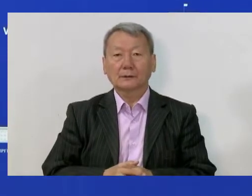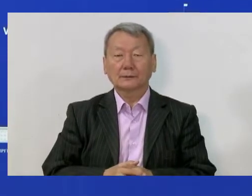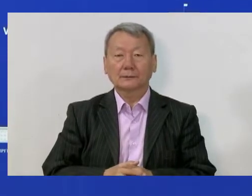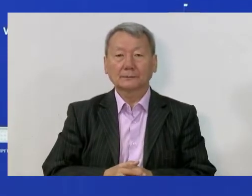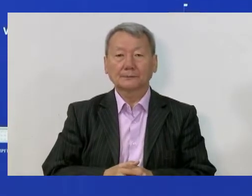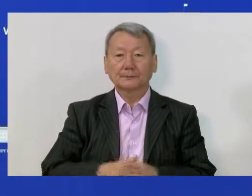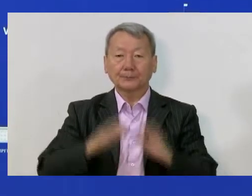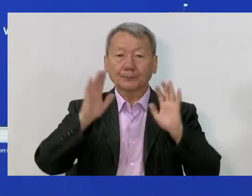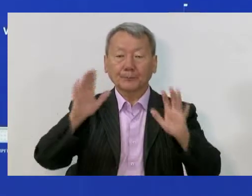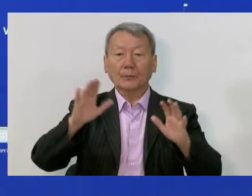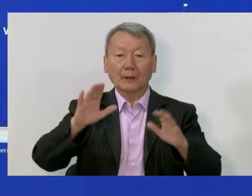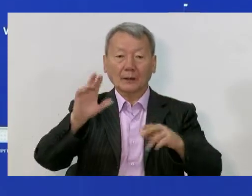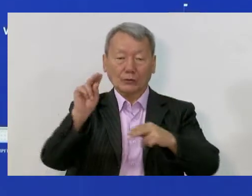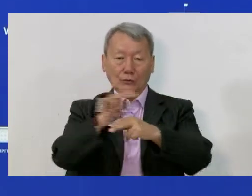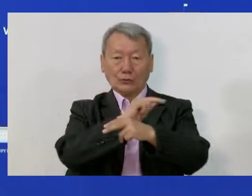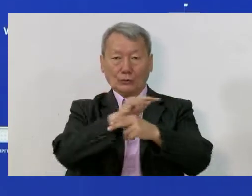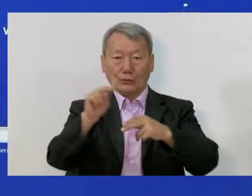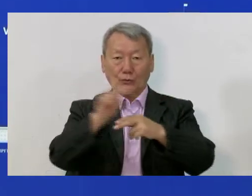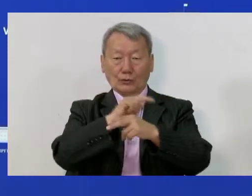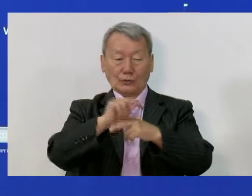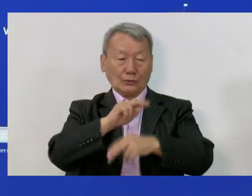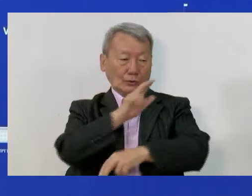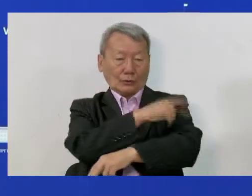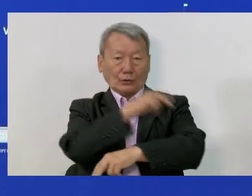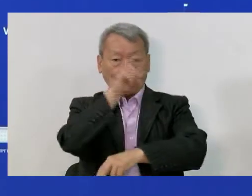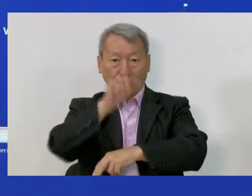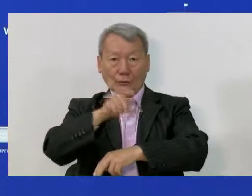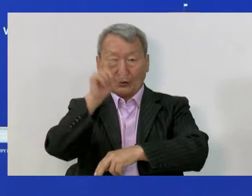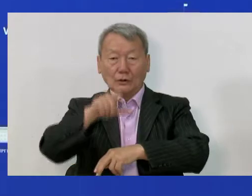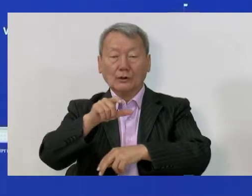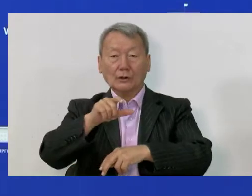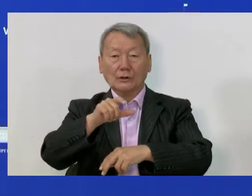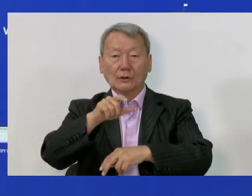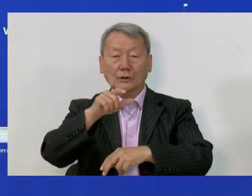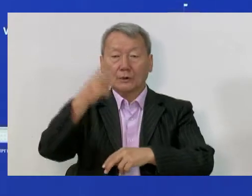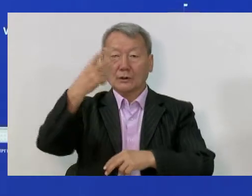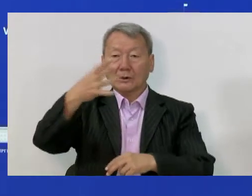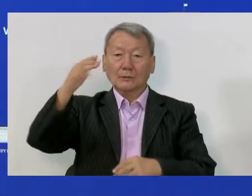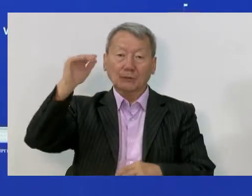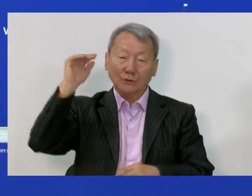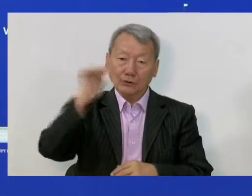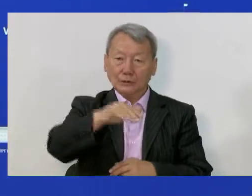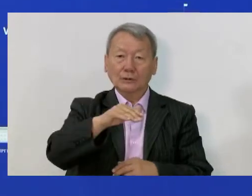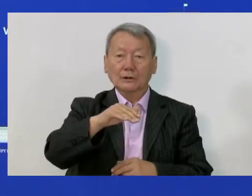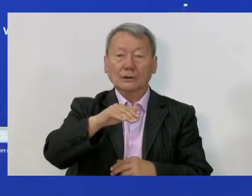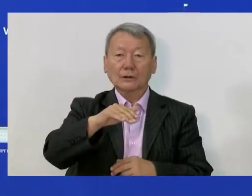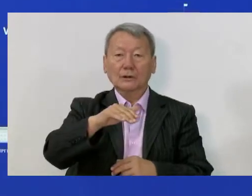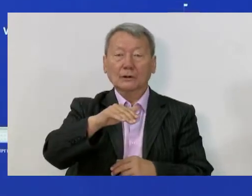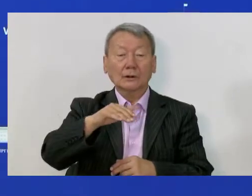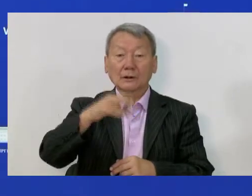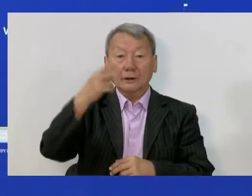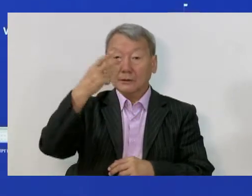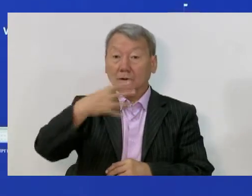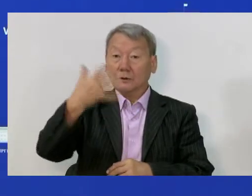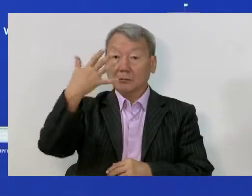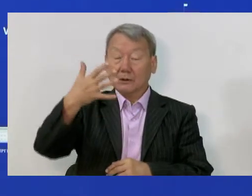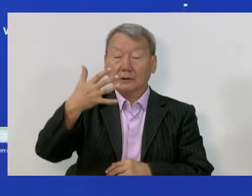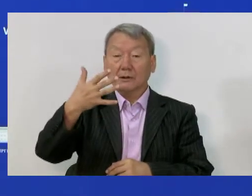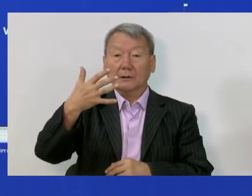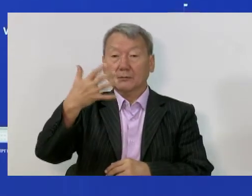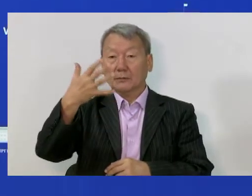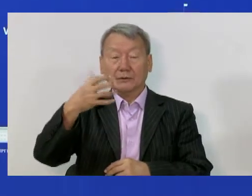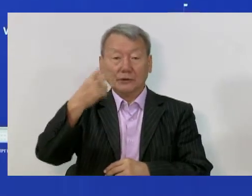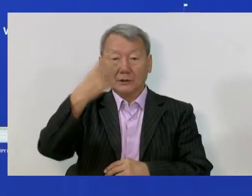Жалпы дарланып айықтыққан бейтаптардың саны 25.560, 25.526